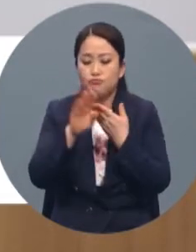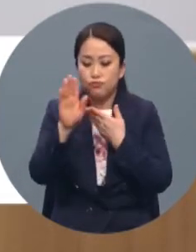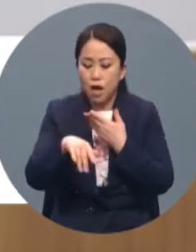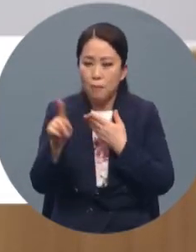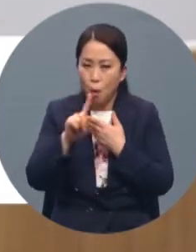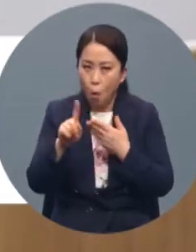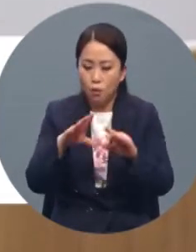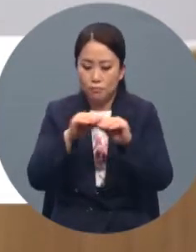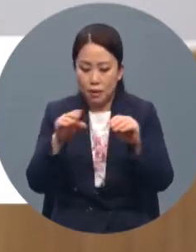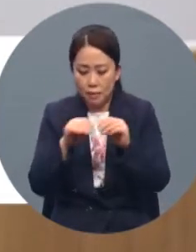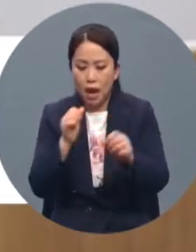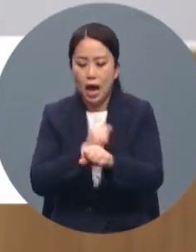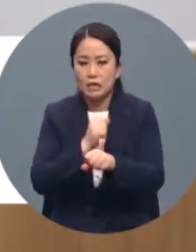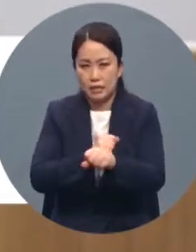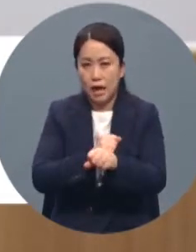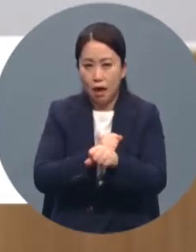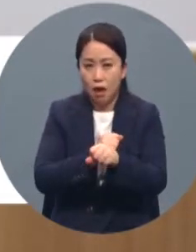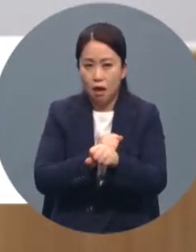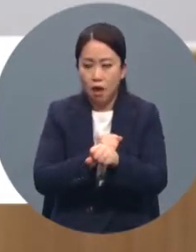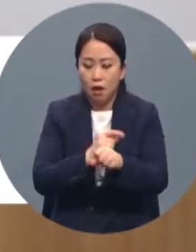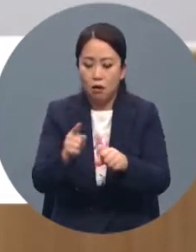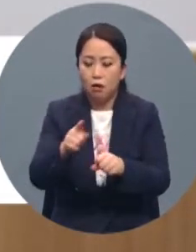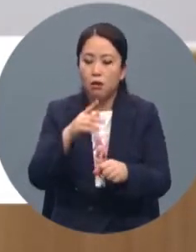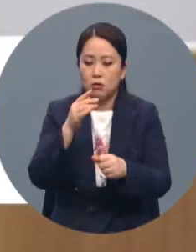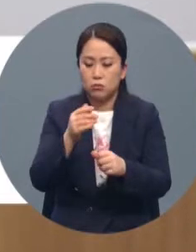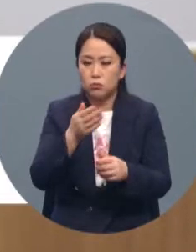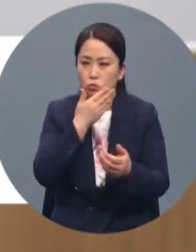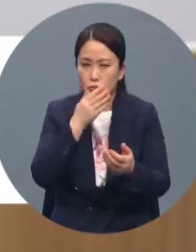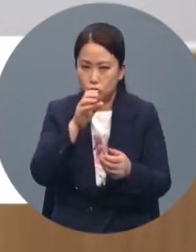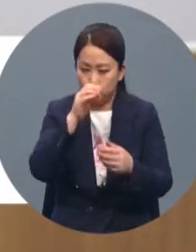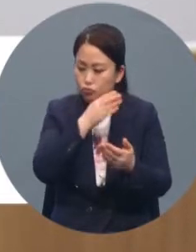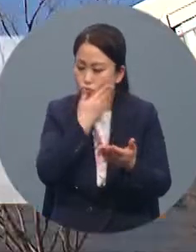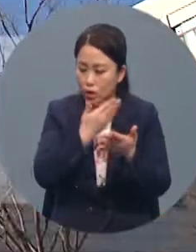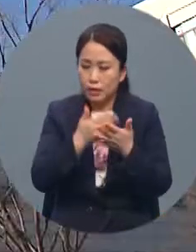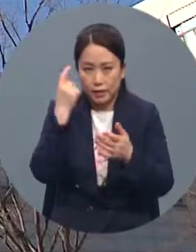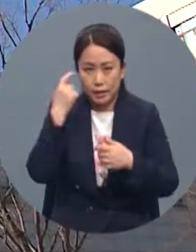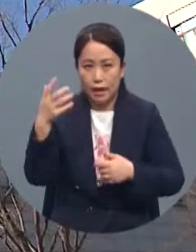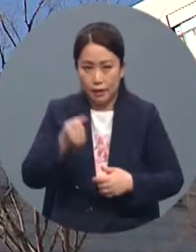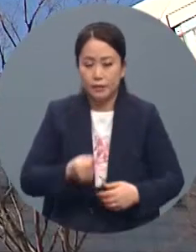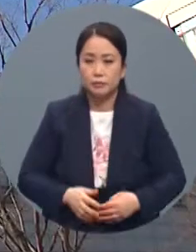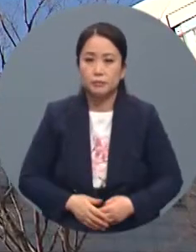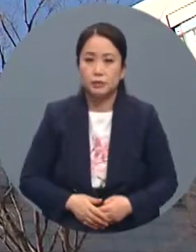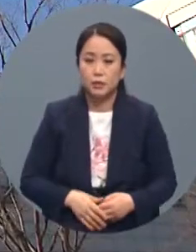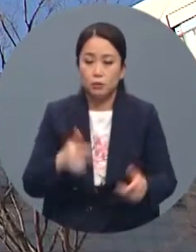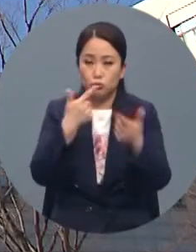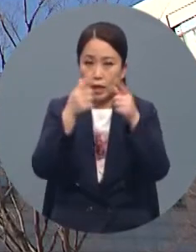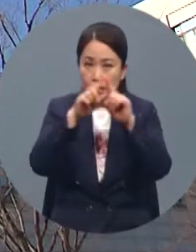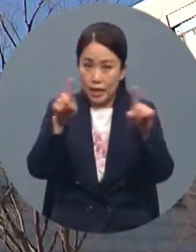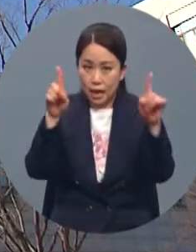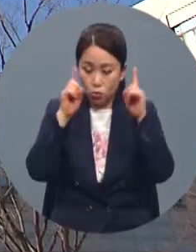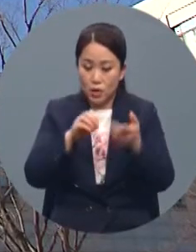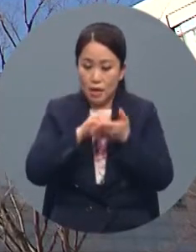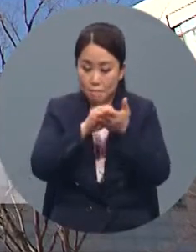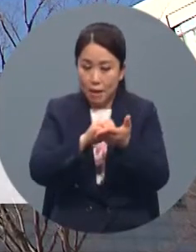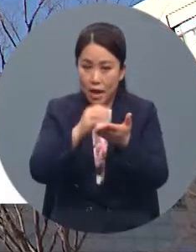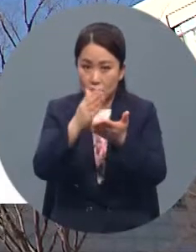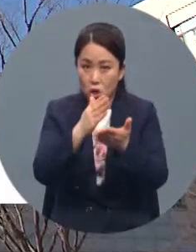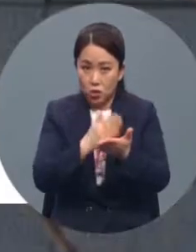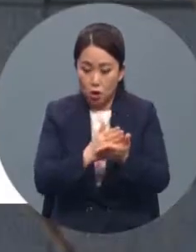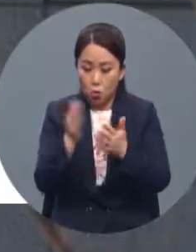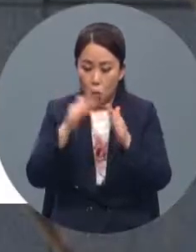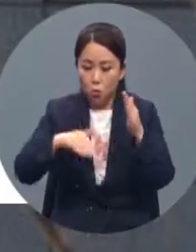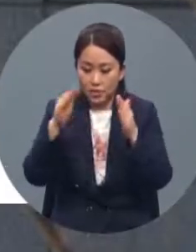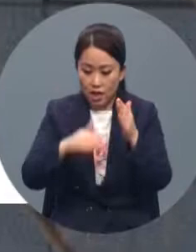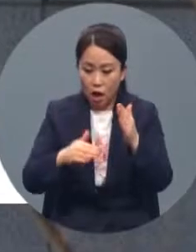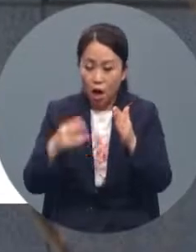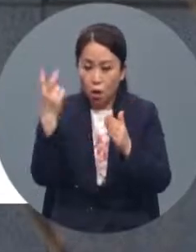무죄 추정의 원칙에 위배되지 않는다고 보았습니다. 부산대는 입학 전형 공정관리위원회를